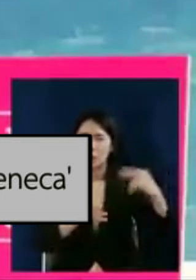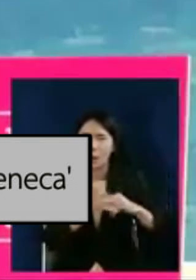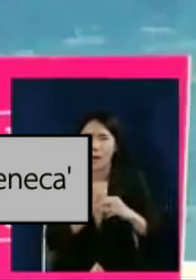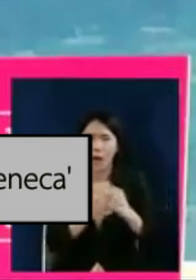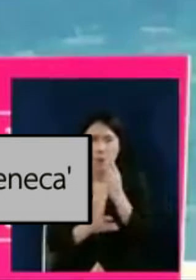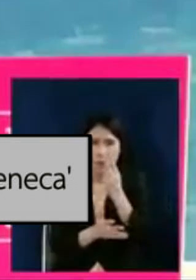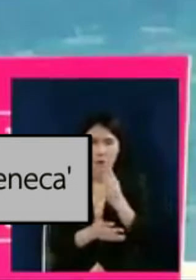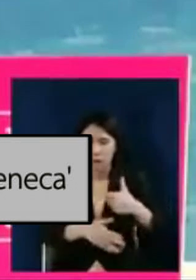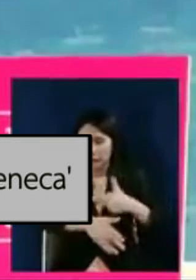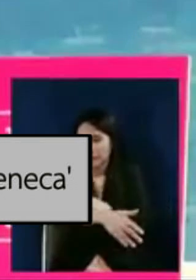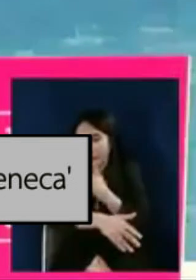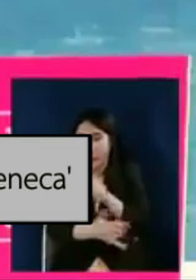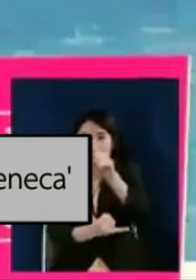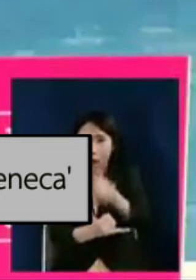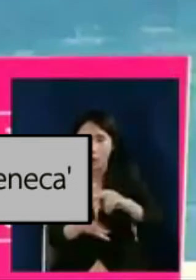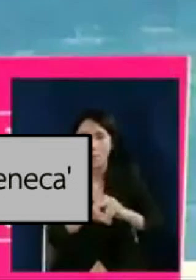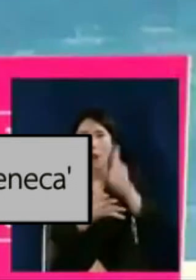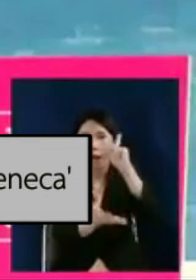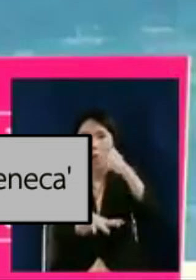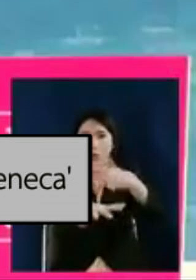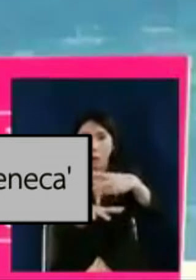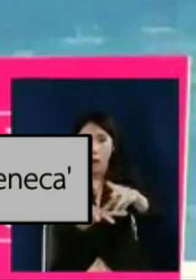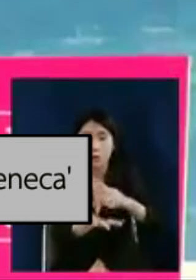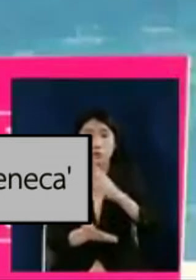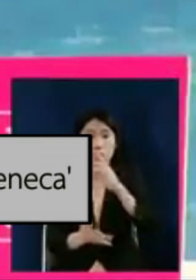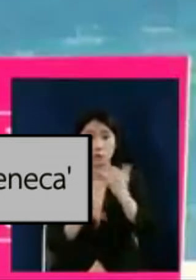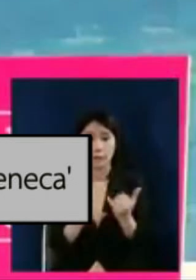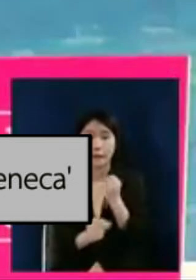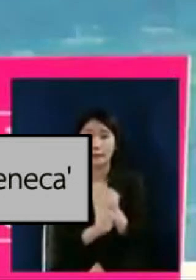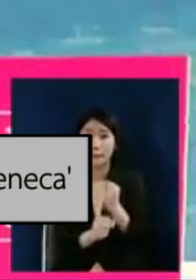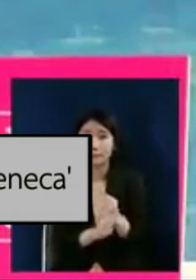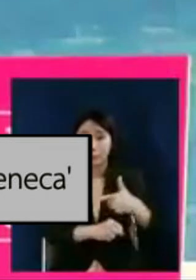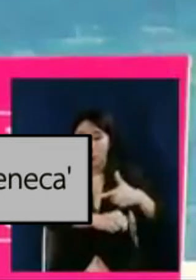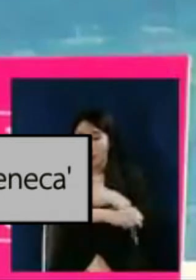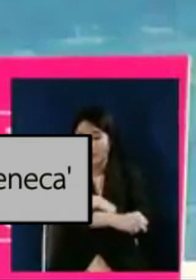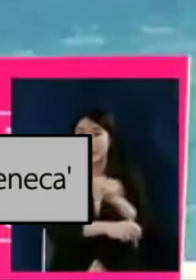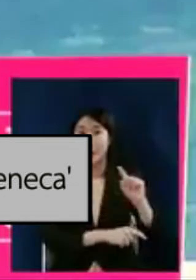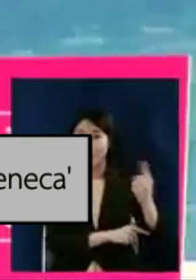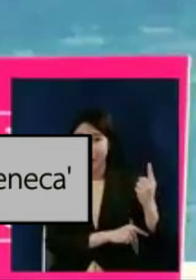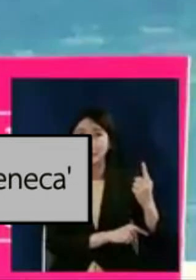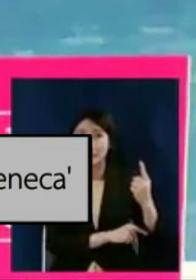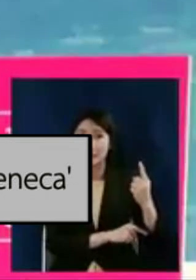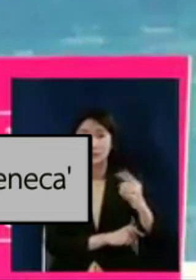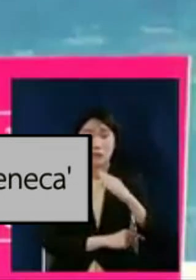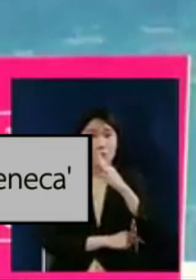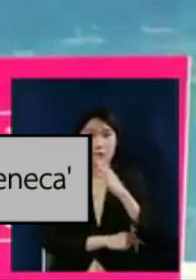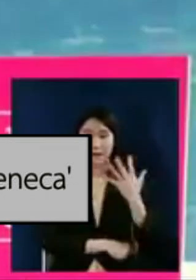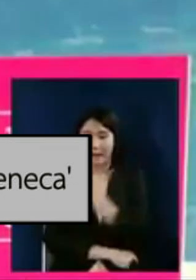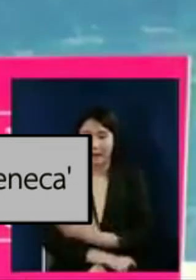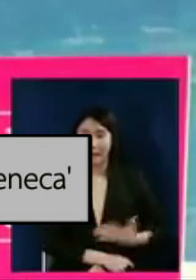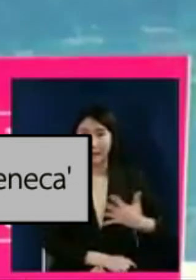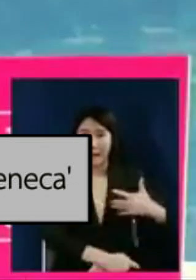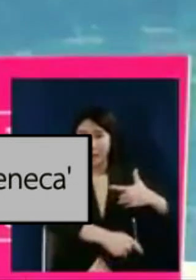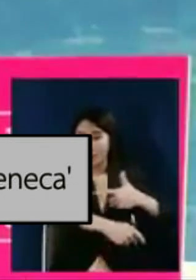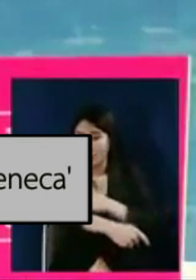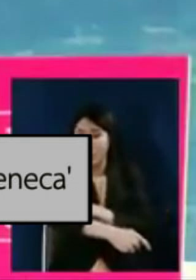นะครับเน็ตเมื่อไหร่ก็ตามที่เป็นวัคซีนใหม่นะครับเมื่อฉีดเข้าไปแล้ว